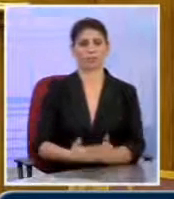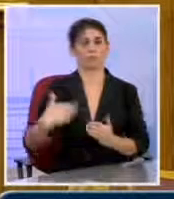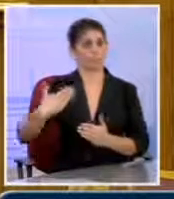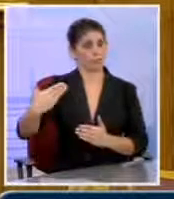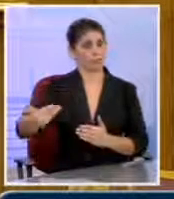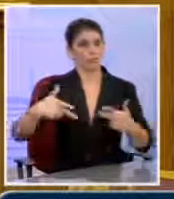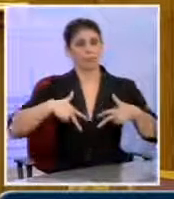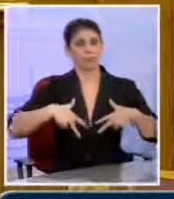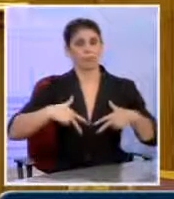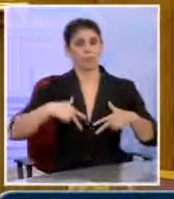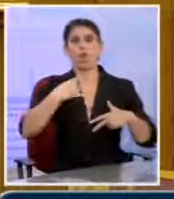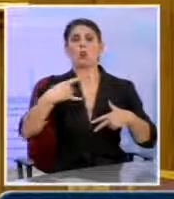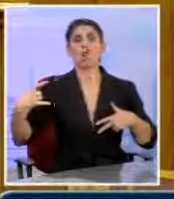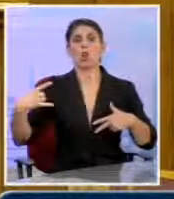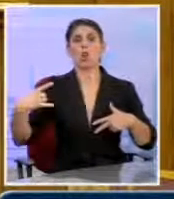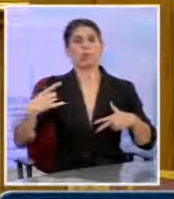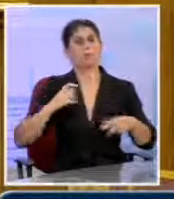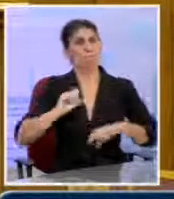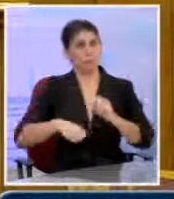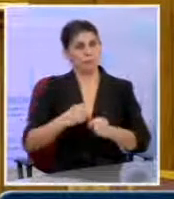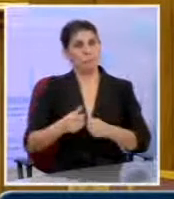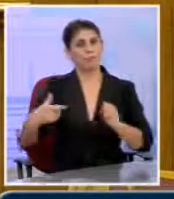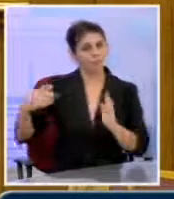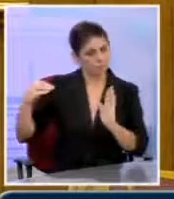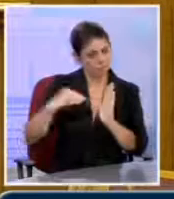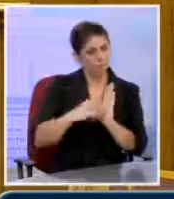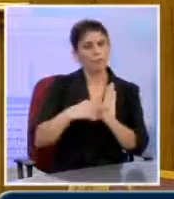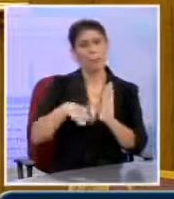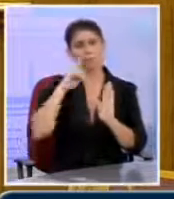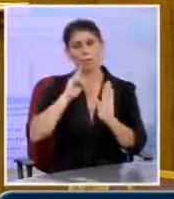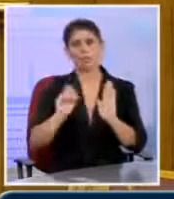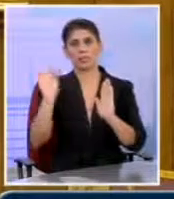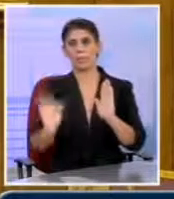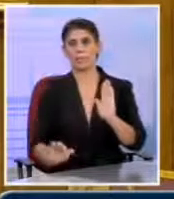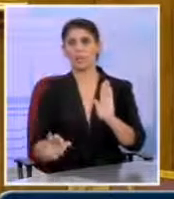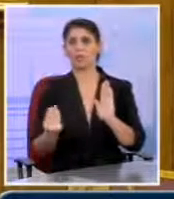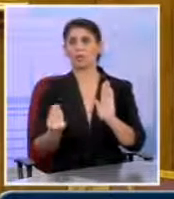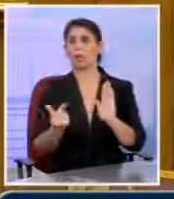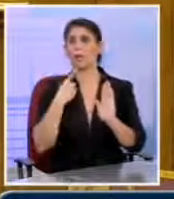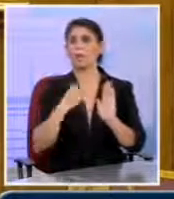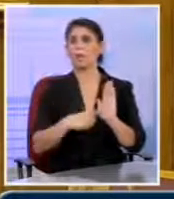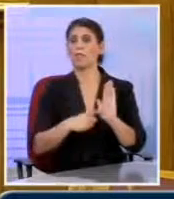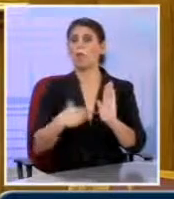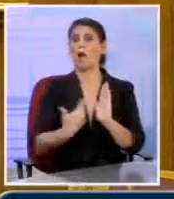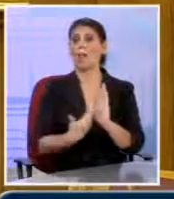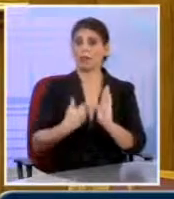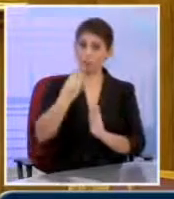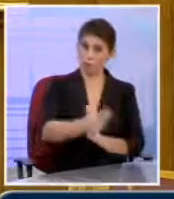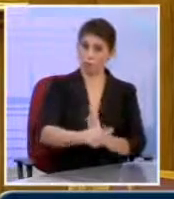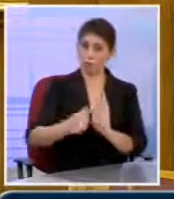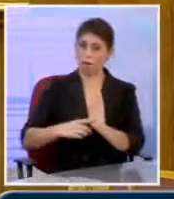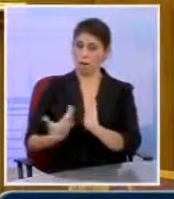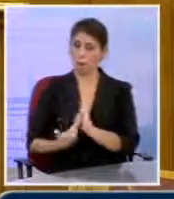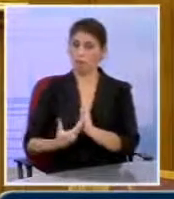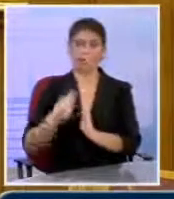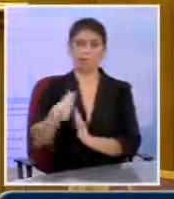η κυβέρνηση Ζολώτα επιχειρεί να εισάγει το απαραίτητο αυτό ρυθμιστικό εργαλείο, δηλαδή το νόμο της αδειοδότησης.